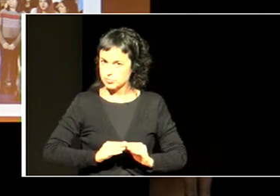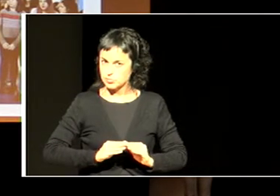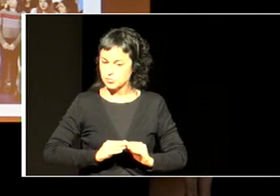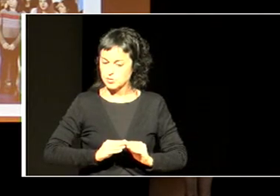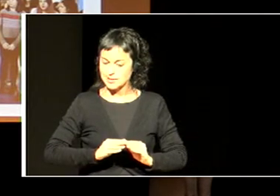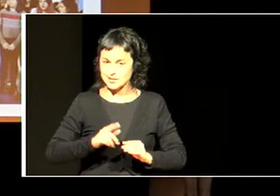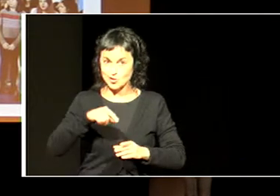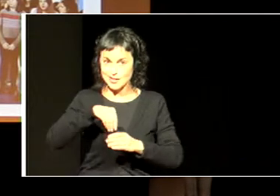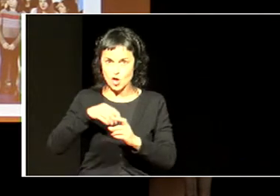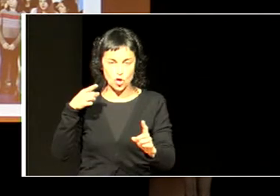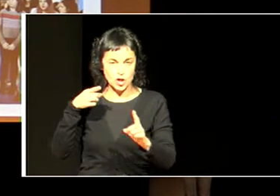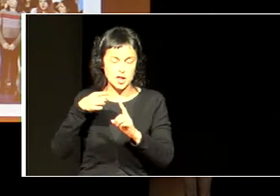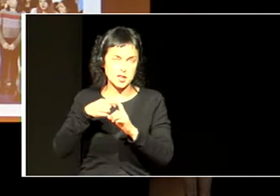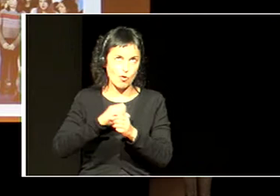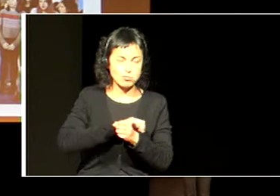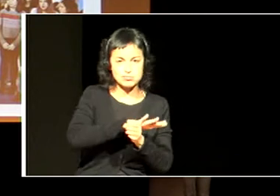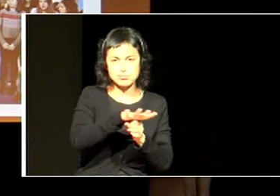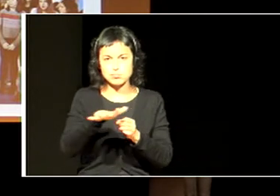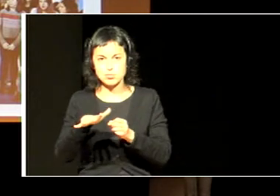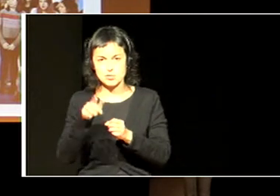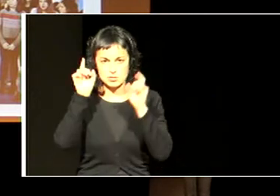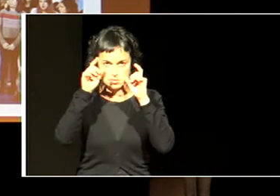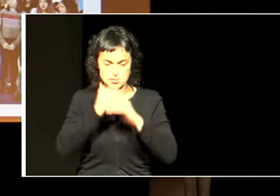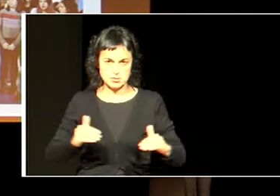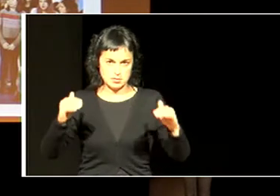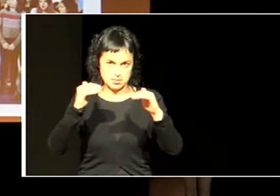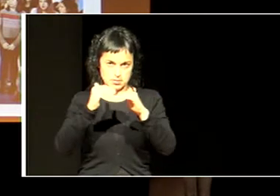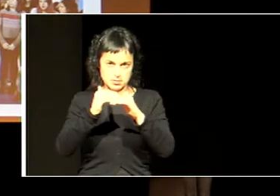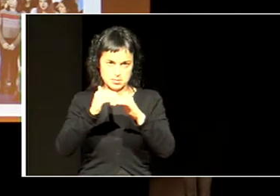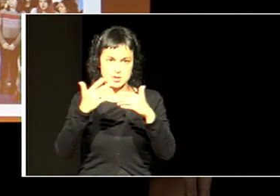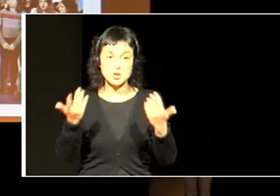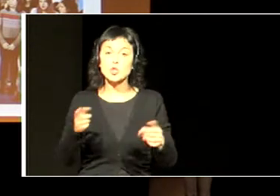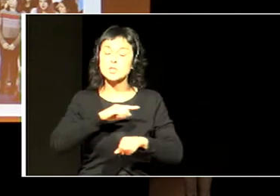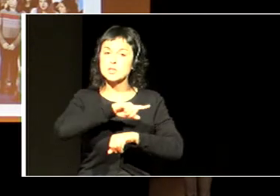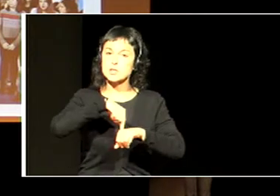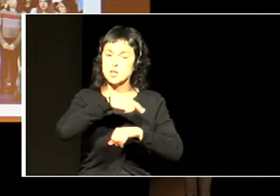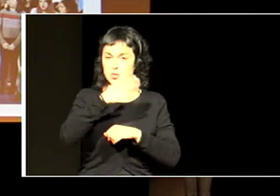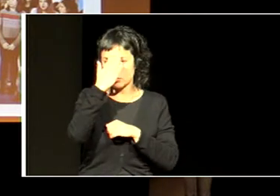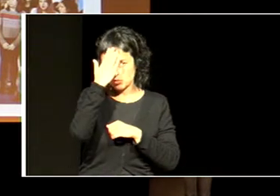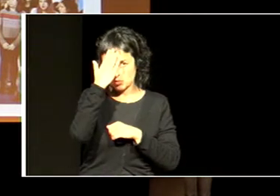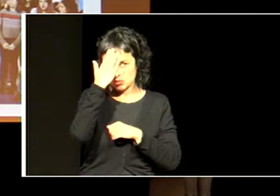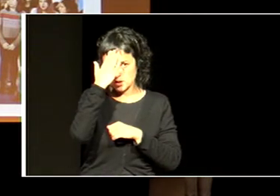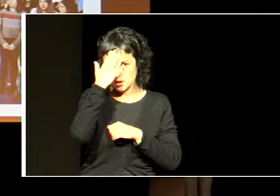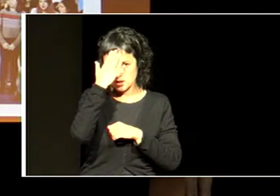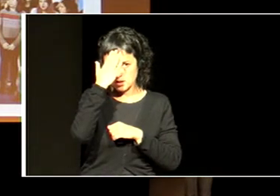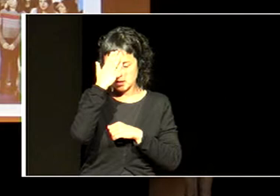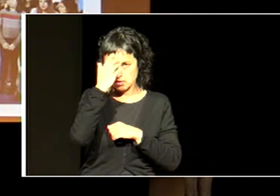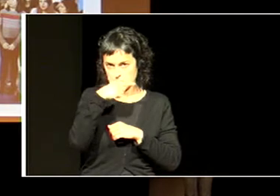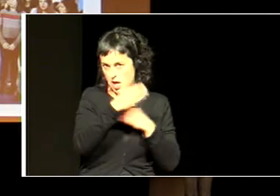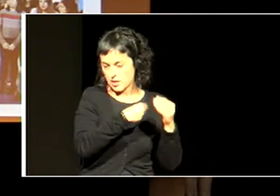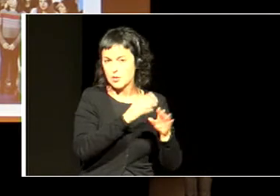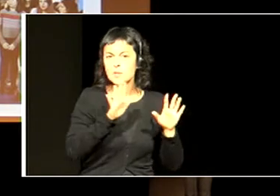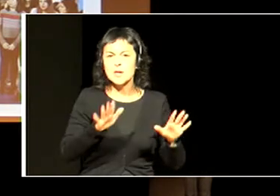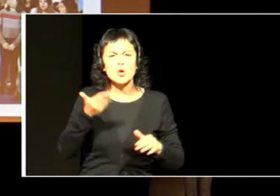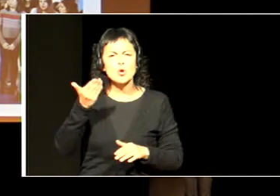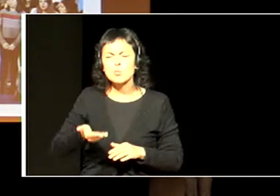ardatz, zegoela, orduan tutoretza orduetan, baina hori baino importanteagoa gure